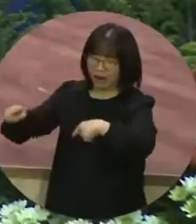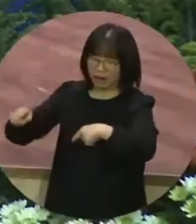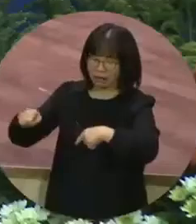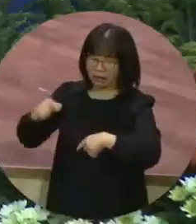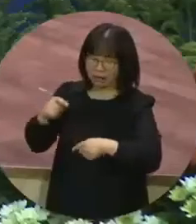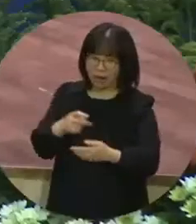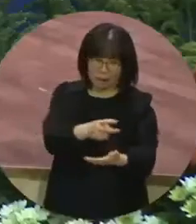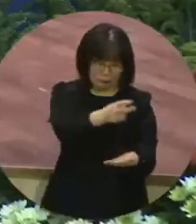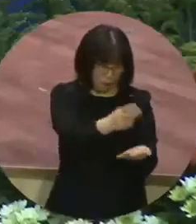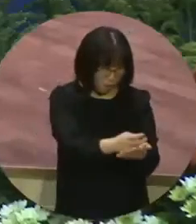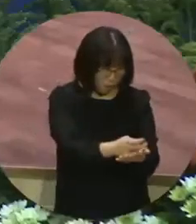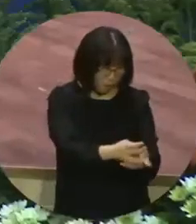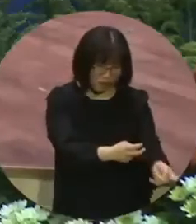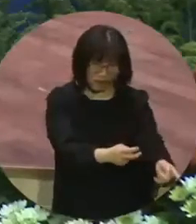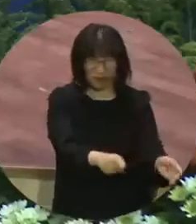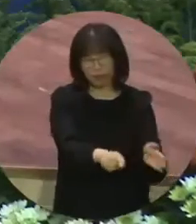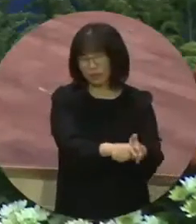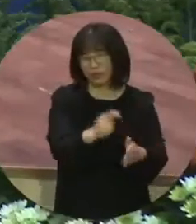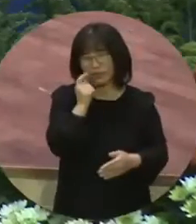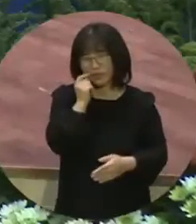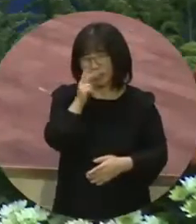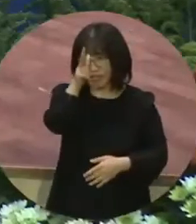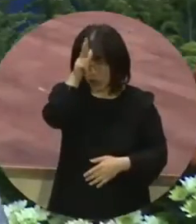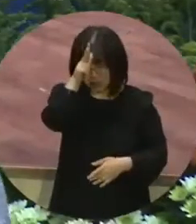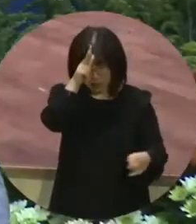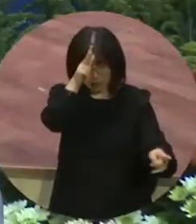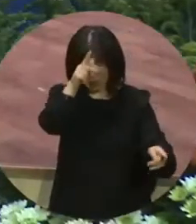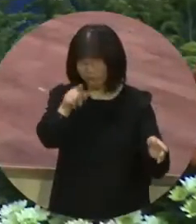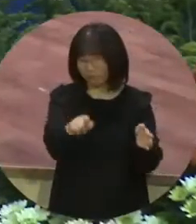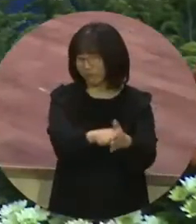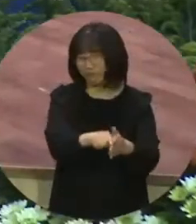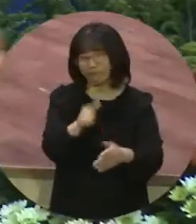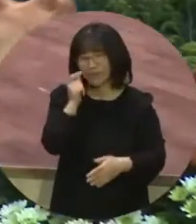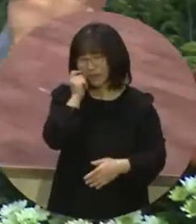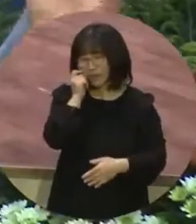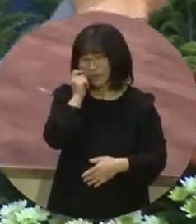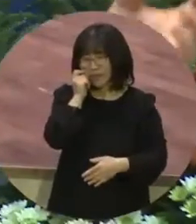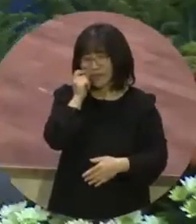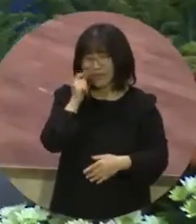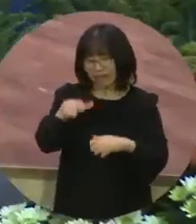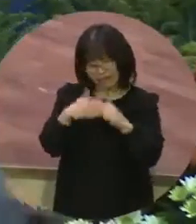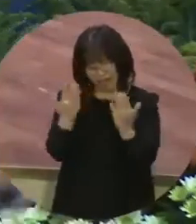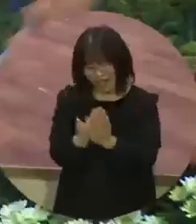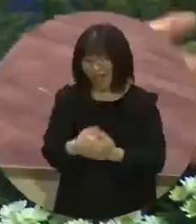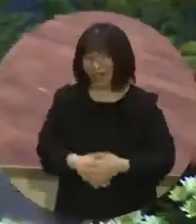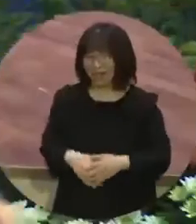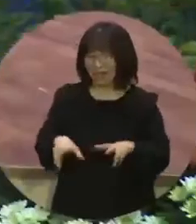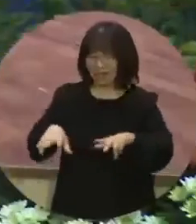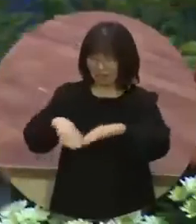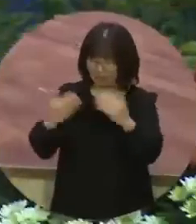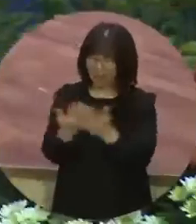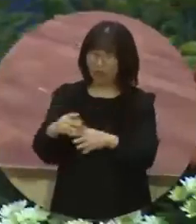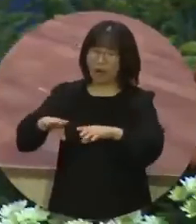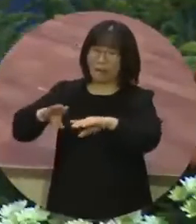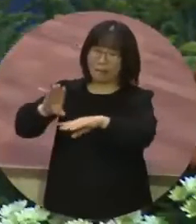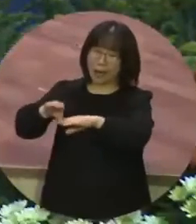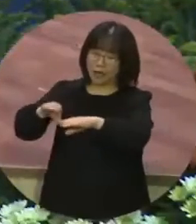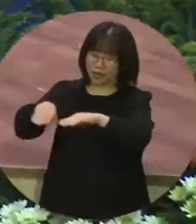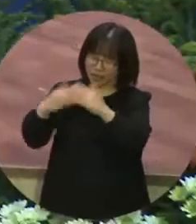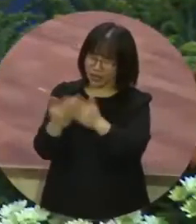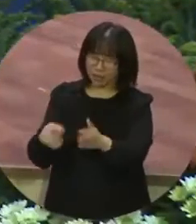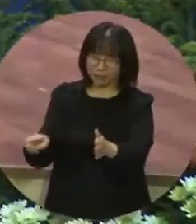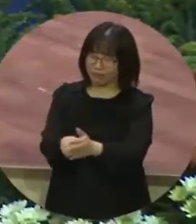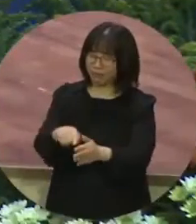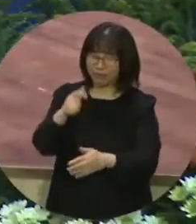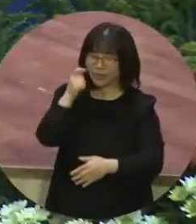법원을 못 믿어, 법원을. 경찰을 못 믿어. 그러니까 지금 이 언론, 이 재벌, 믿을 사람 대상이